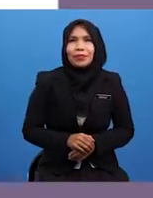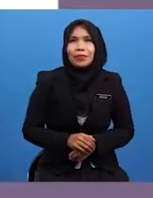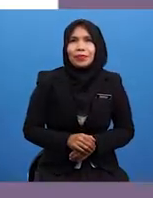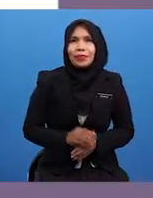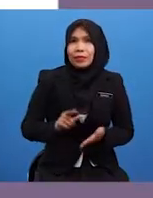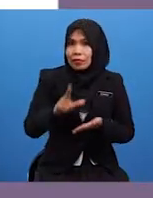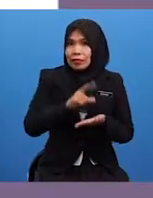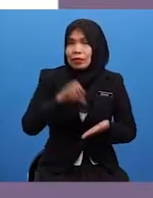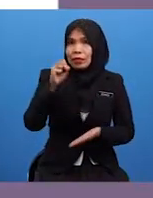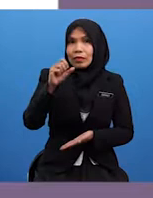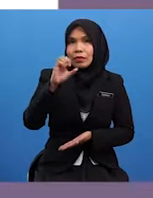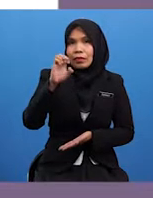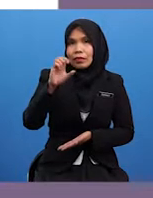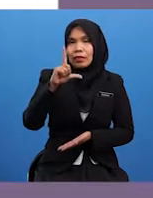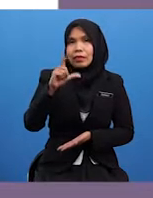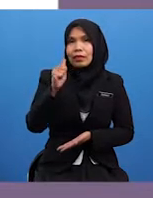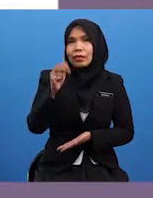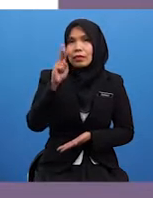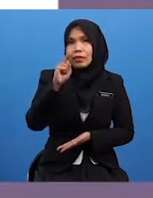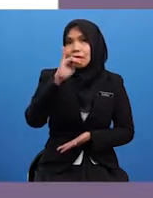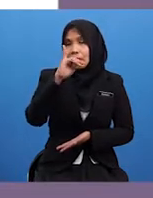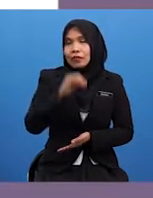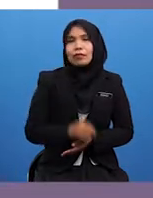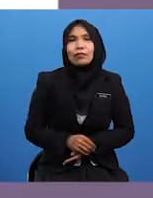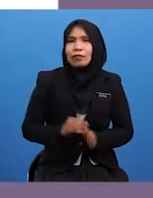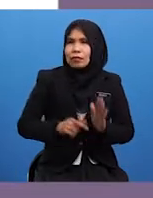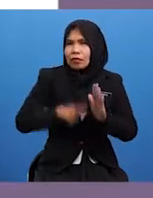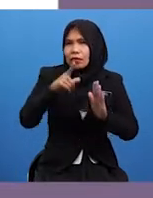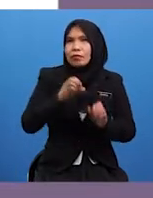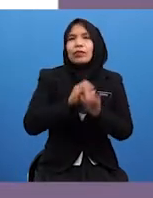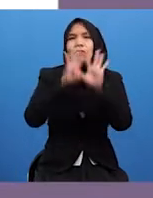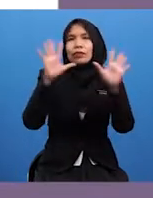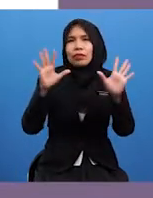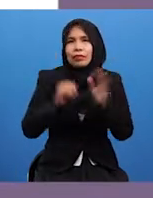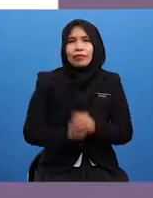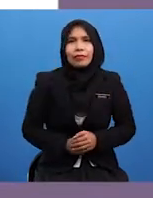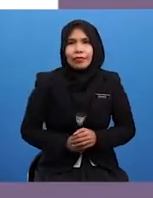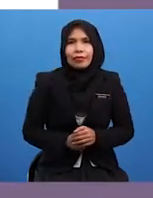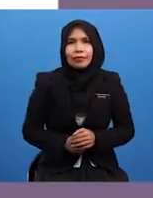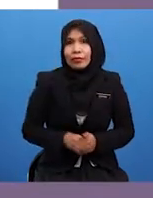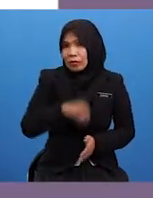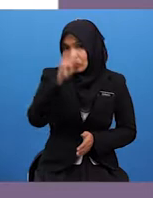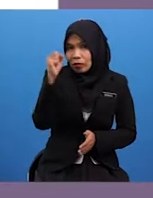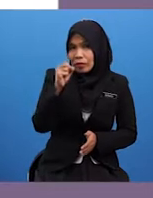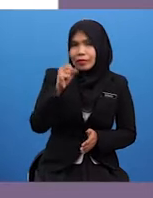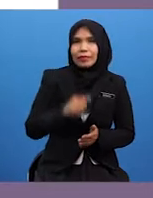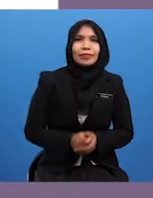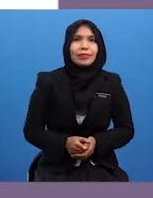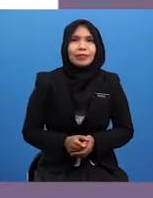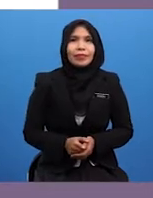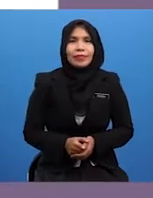yang lebih cerah. Sekali lagi, cikgu akan menguji kamu dengan soalan inference. Adakah kamu telah